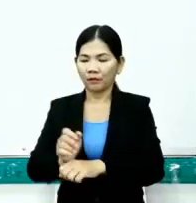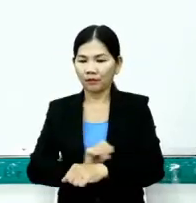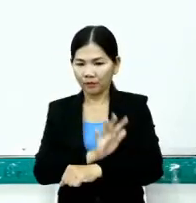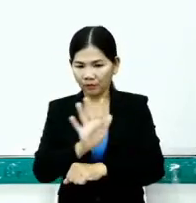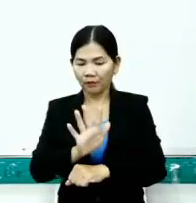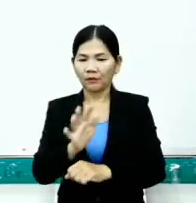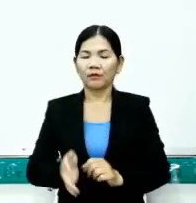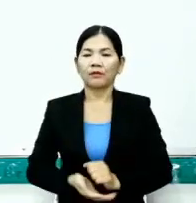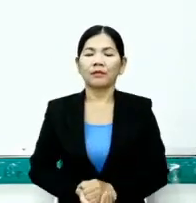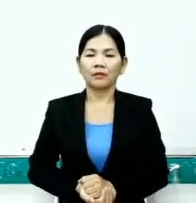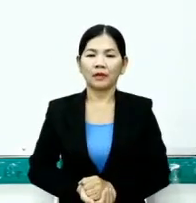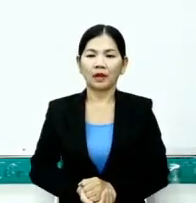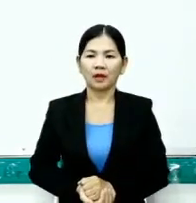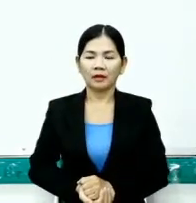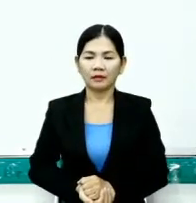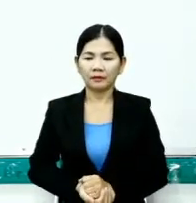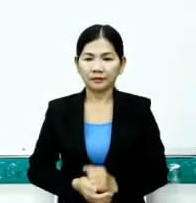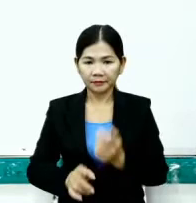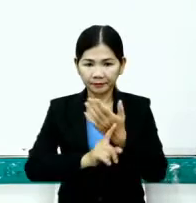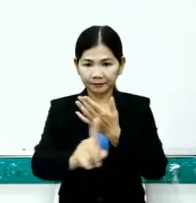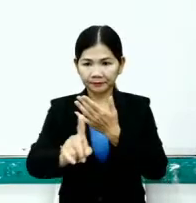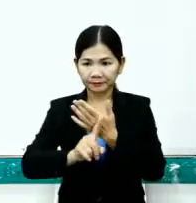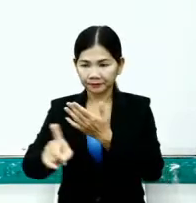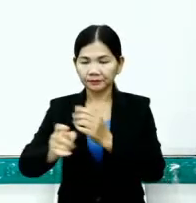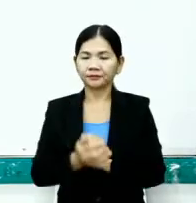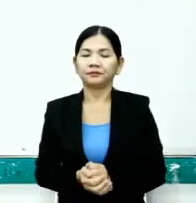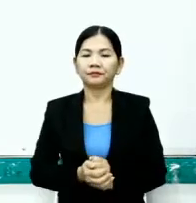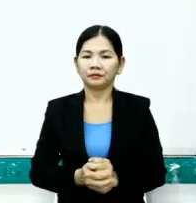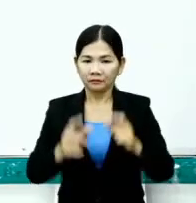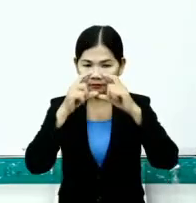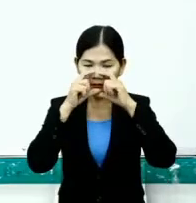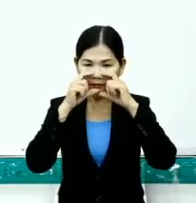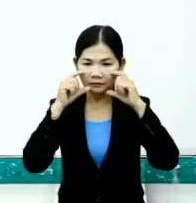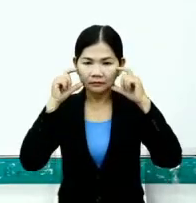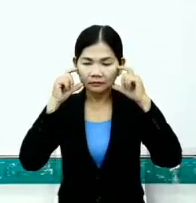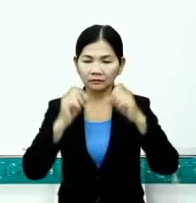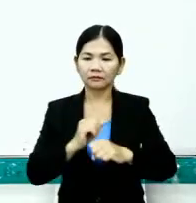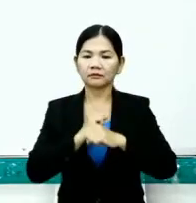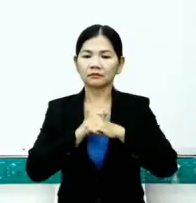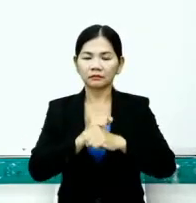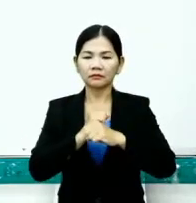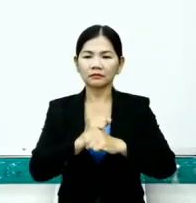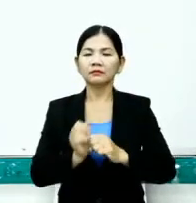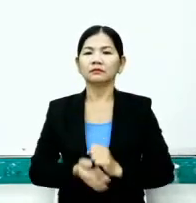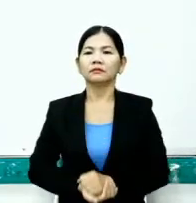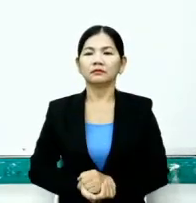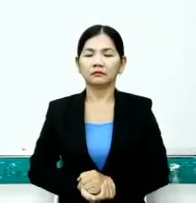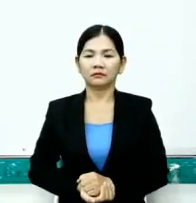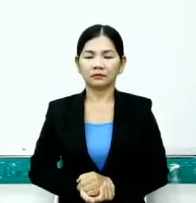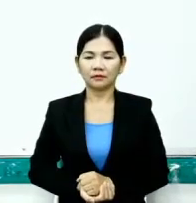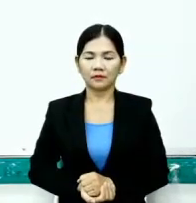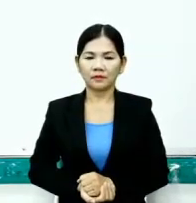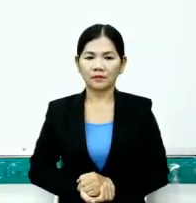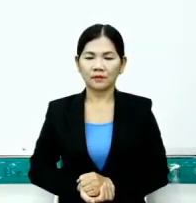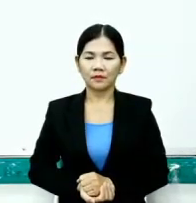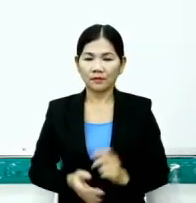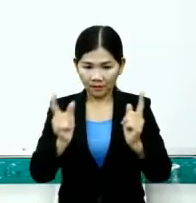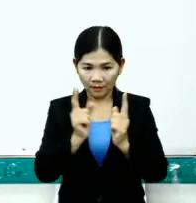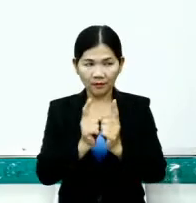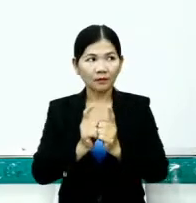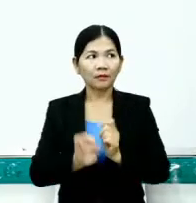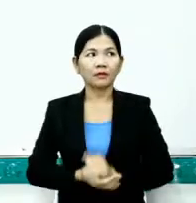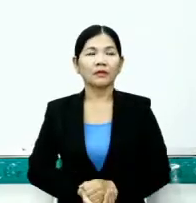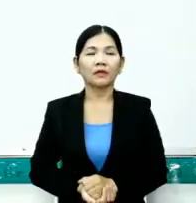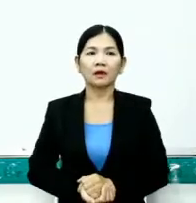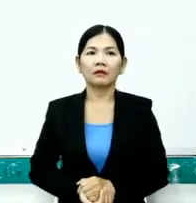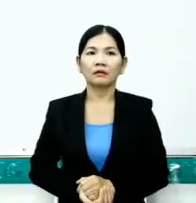COVID-19 nè con nế. Chà, bì con chân nhật tì bà chùm chốn con gặp lệch bẹ mạc ca bì phong. Chà, ta, dân chùm khí ở hai